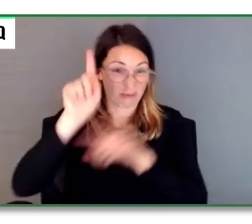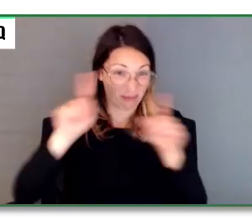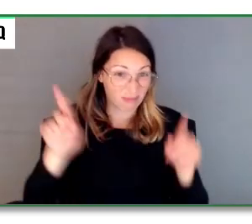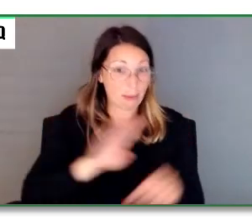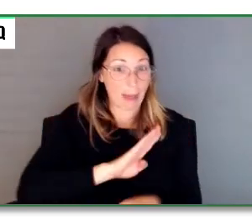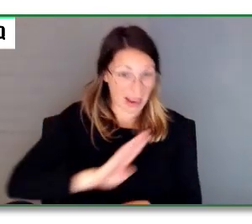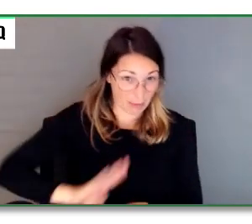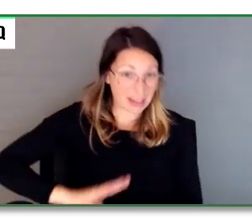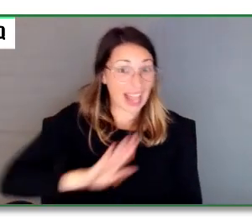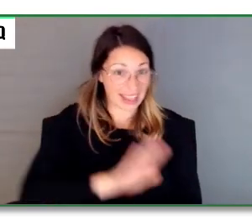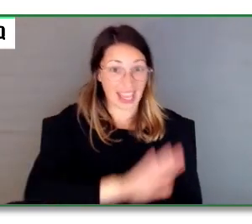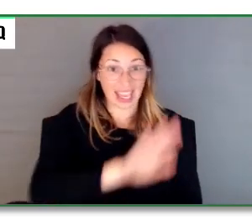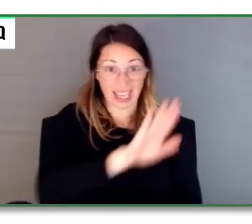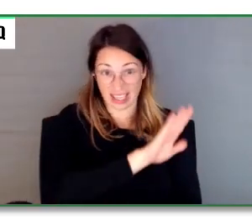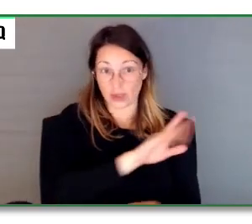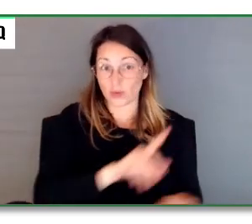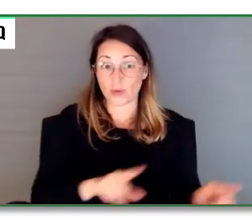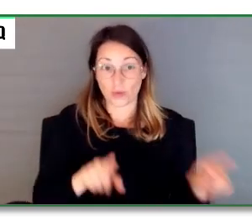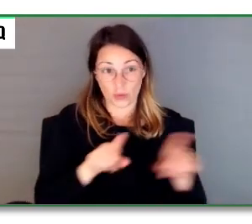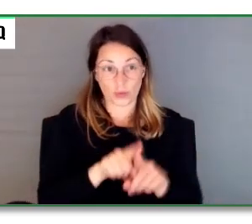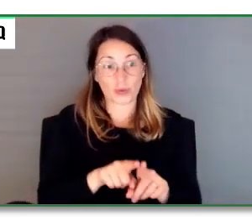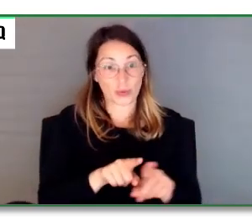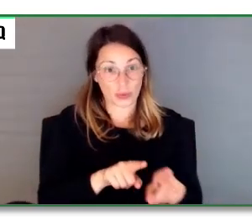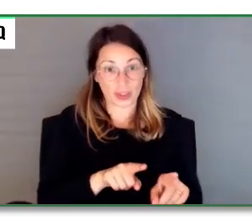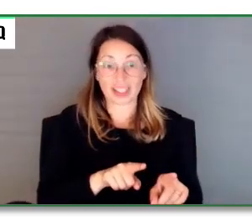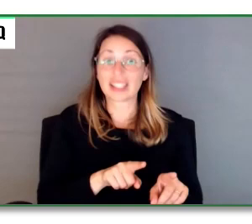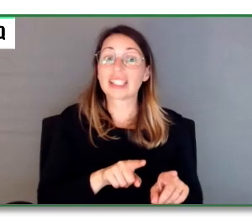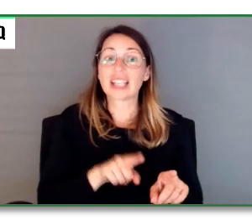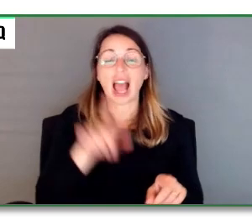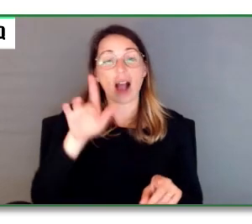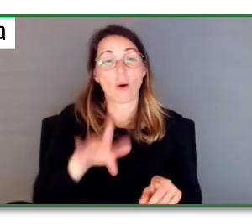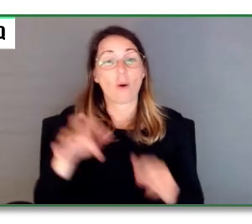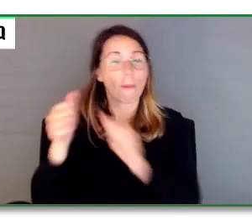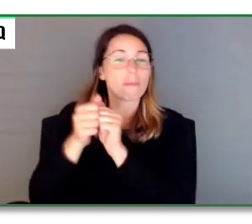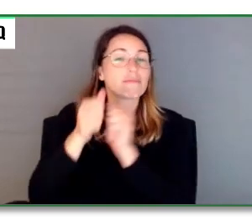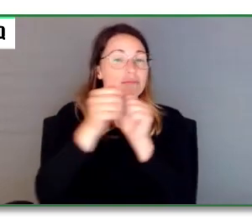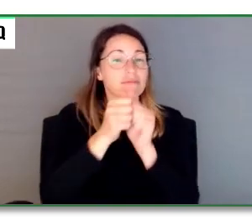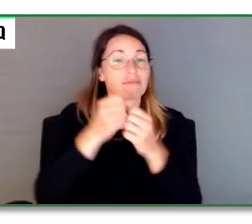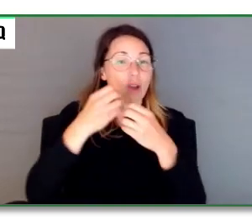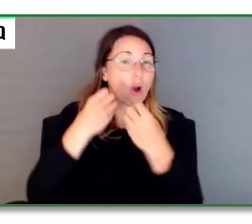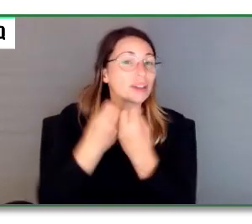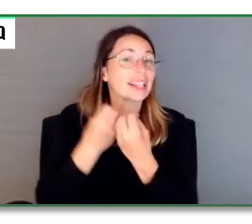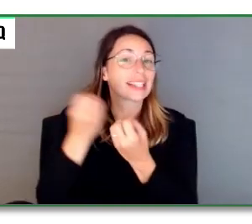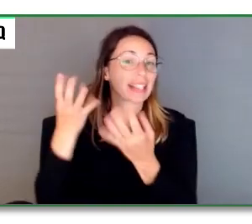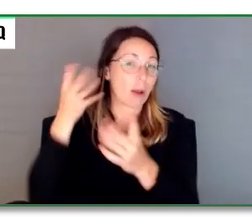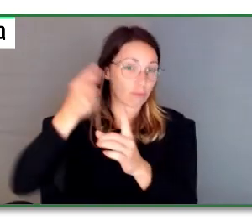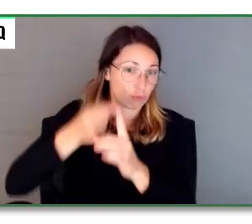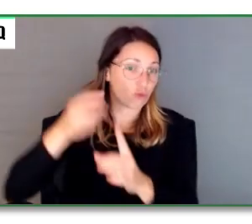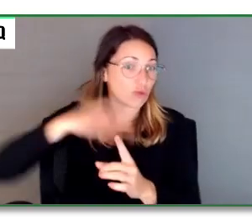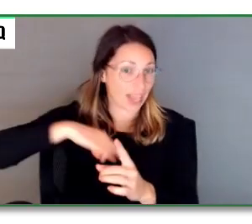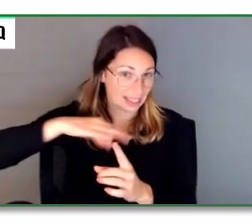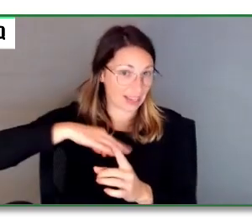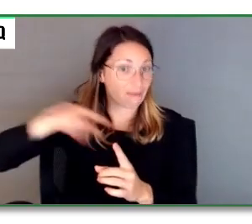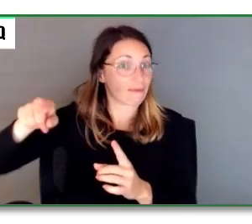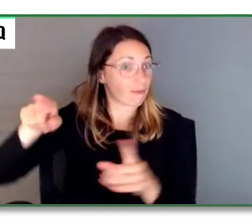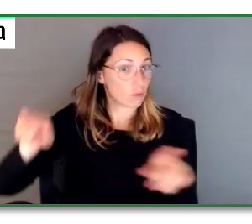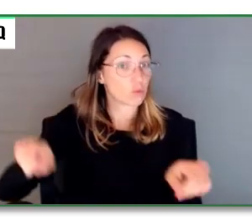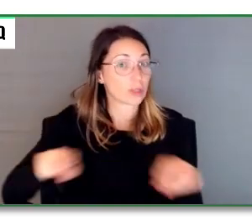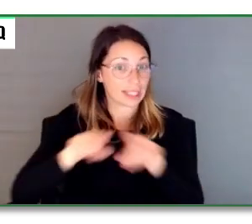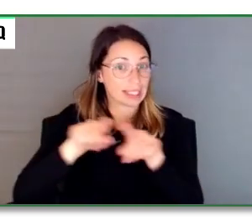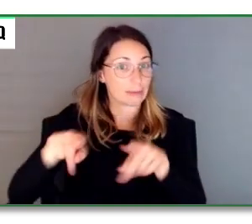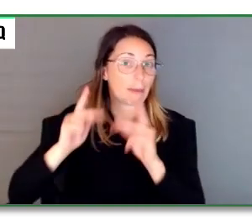et principalement en raison des partenariats avec des organismes sans but lucratif qui donc permettent l'accès dans